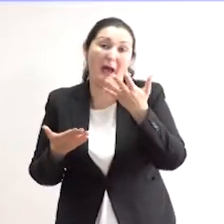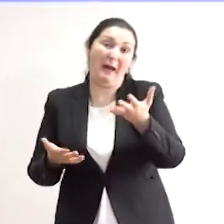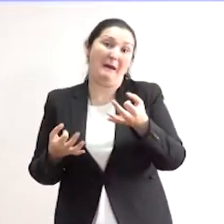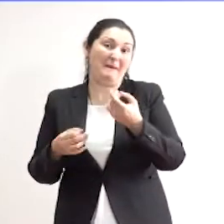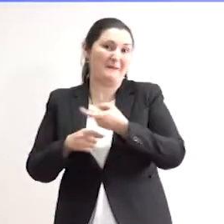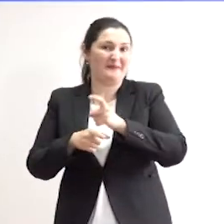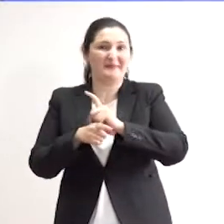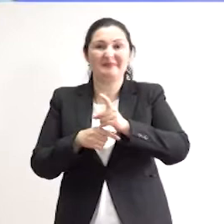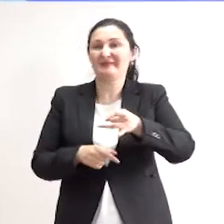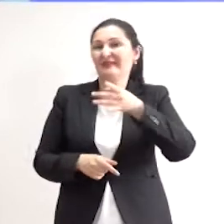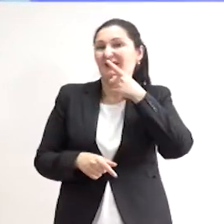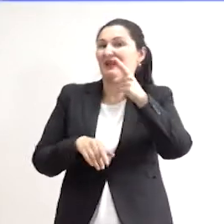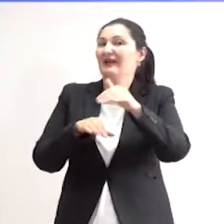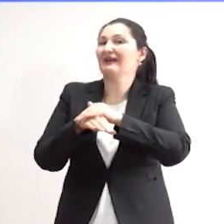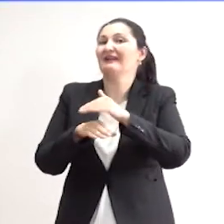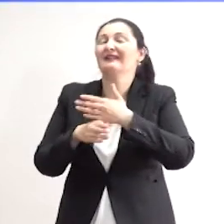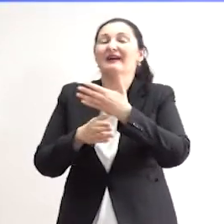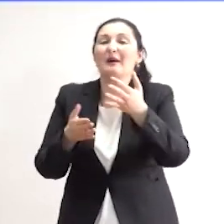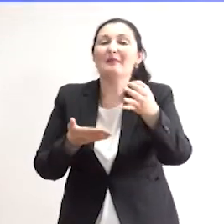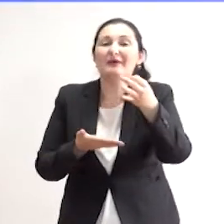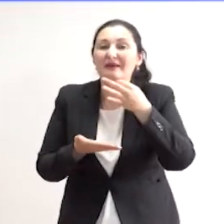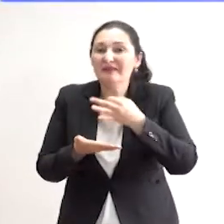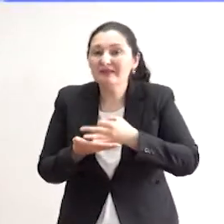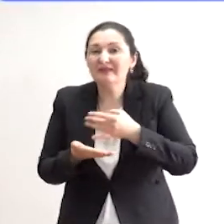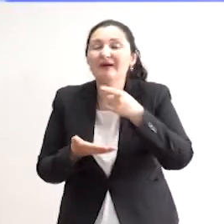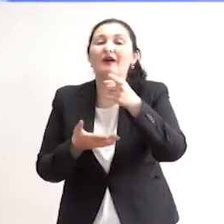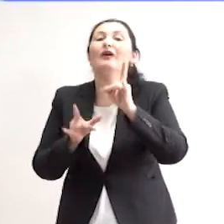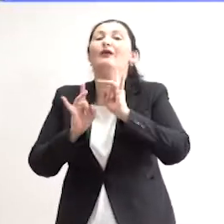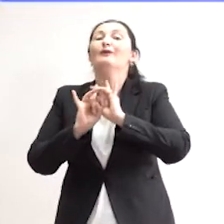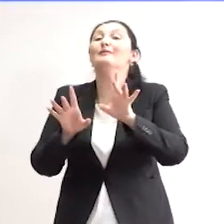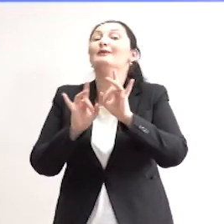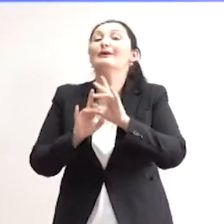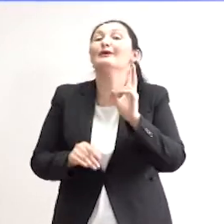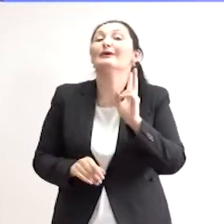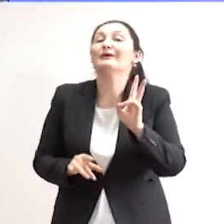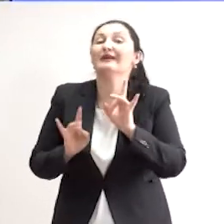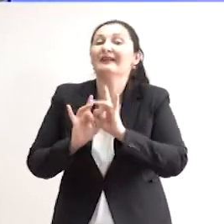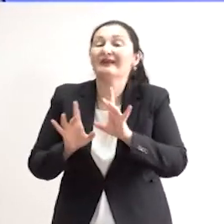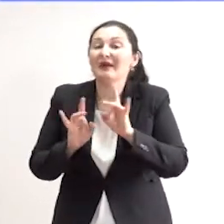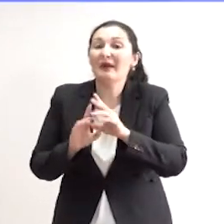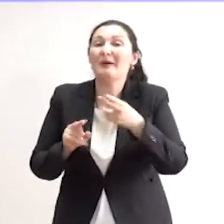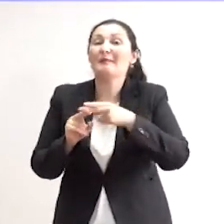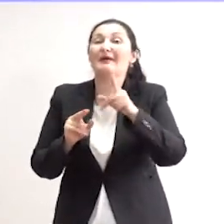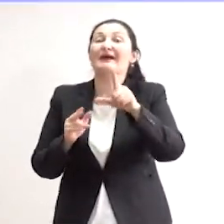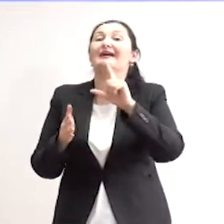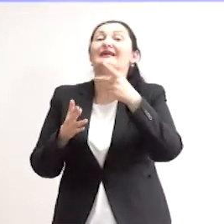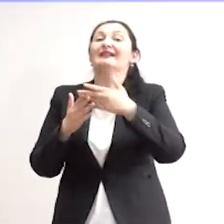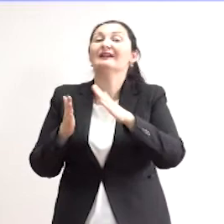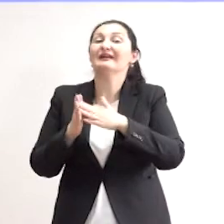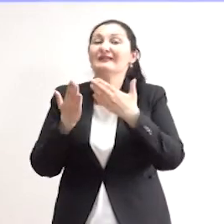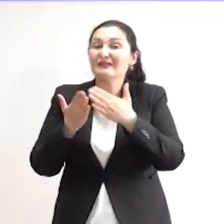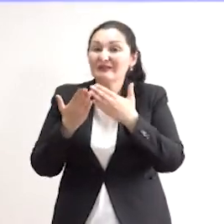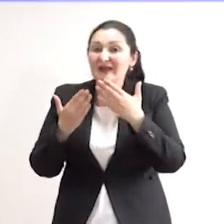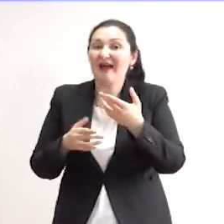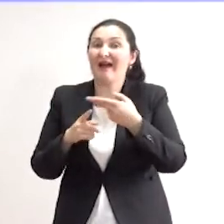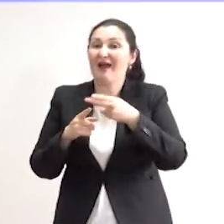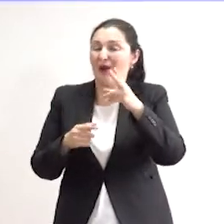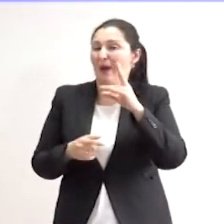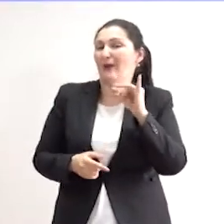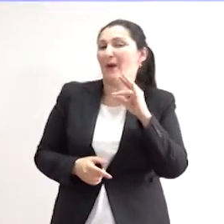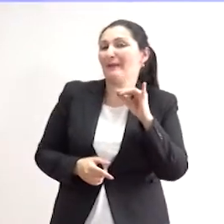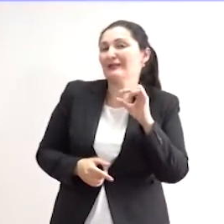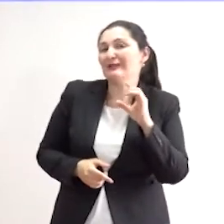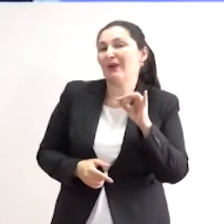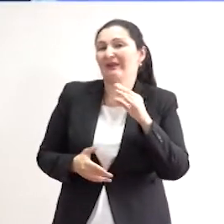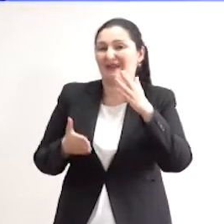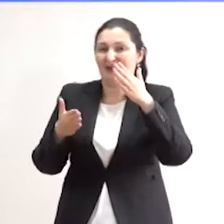بله خیلی خوب اما با من گوید که مؤلف کتاب کی بوده است مؤلف کتاب احمد شاه کامل